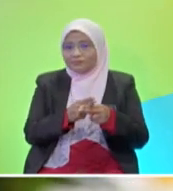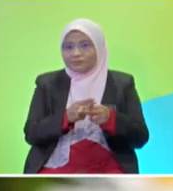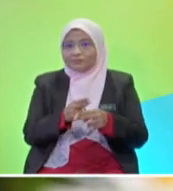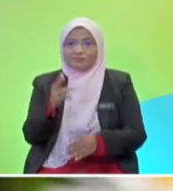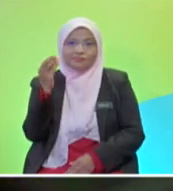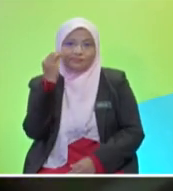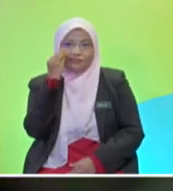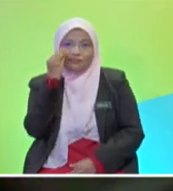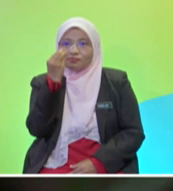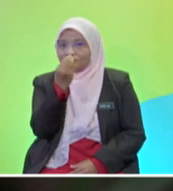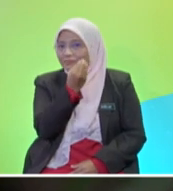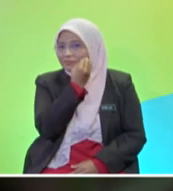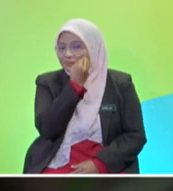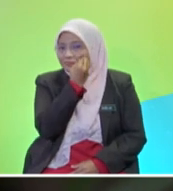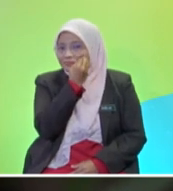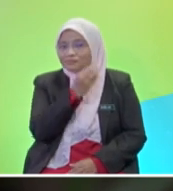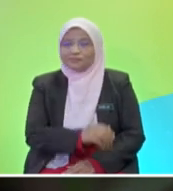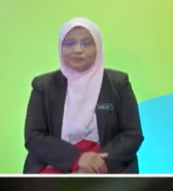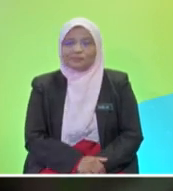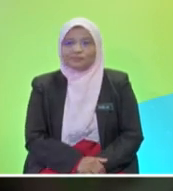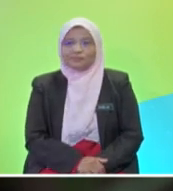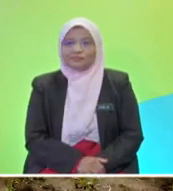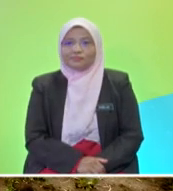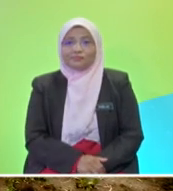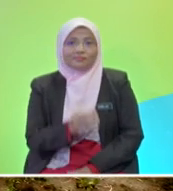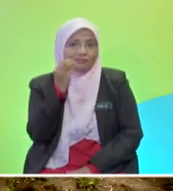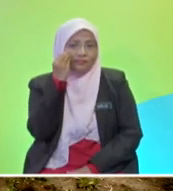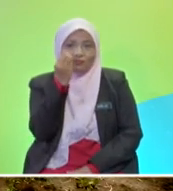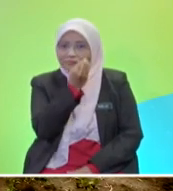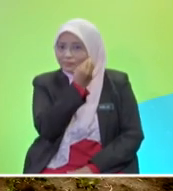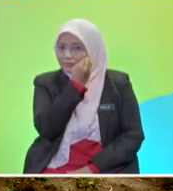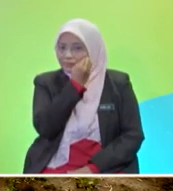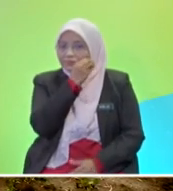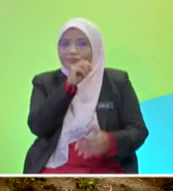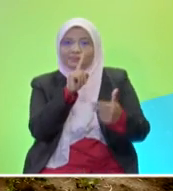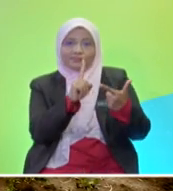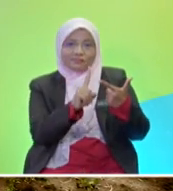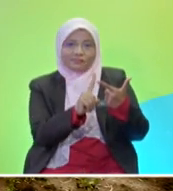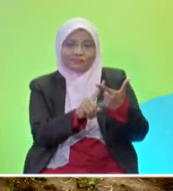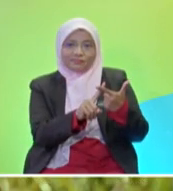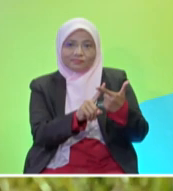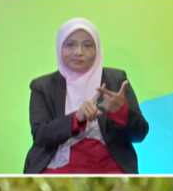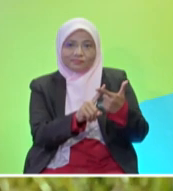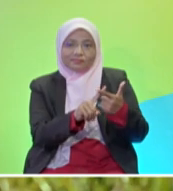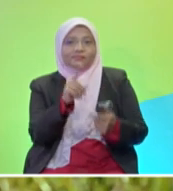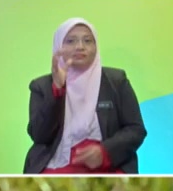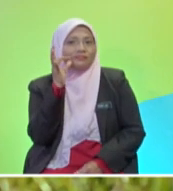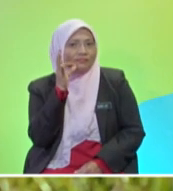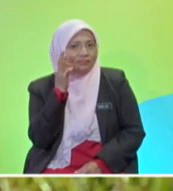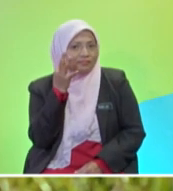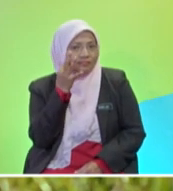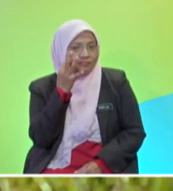lagi itu bahagian namanya apa tadi? Bunga. Okey, bunga. Yang kedua? Buah. Buah.